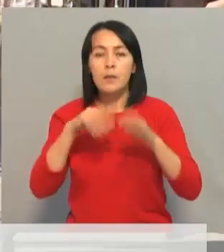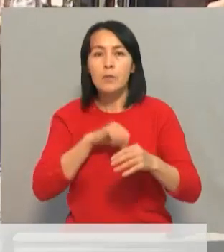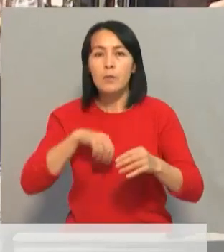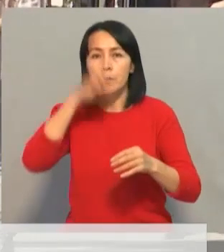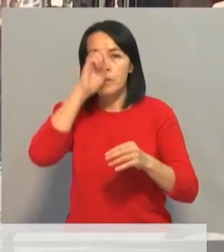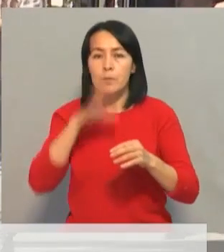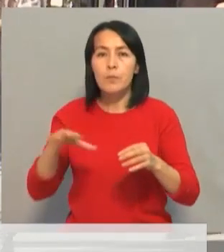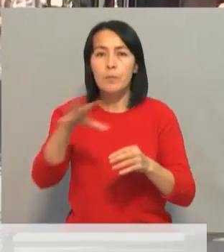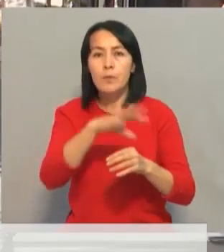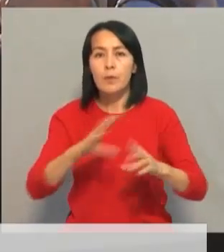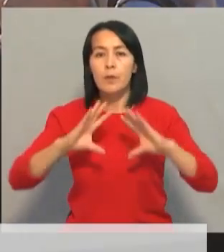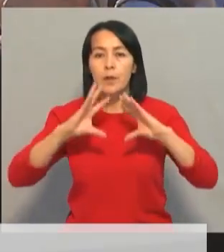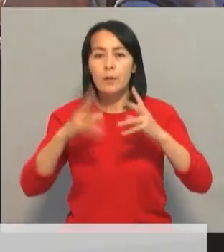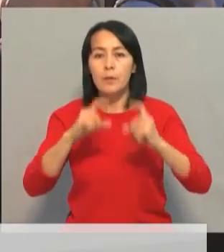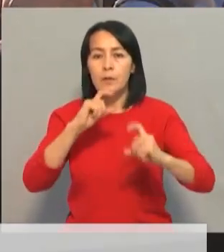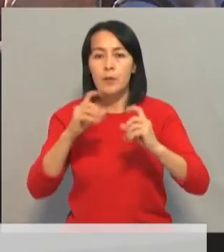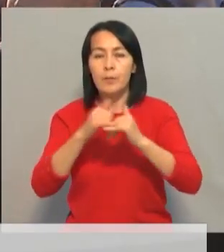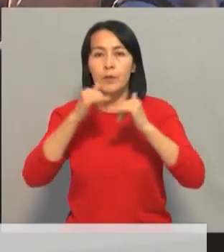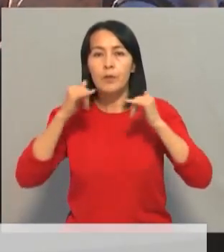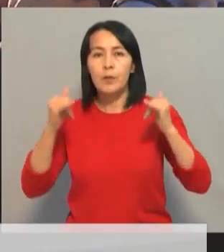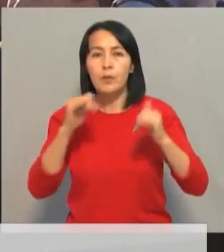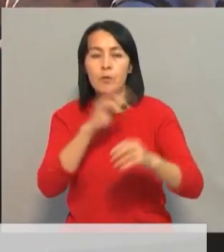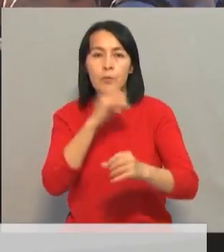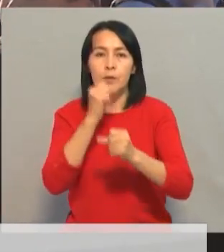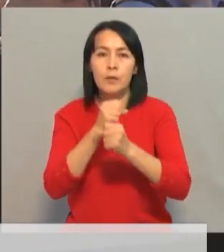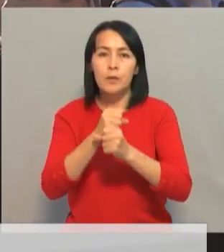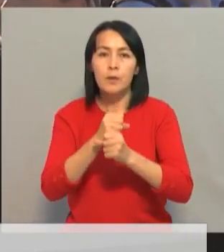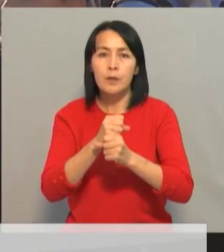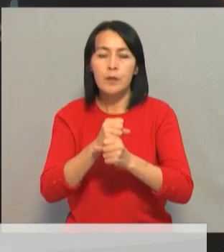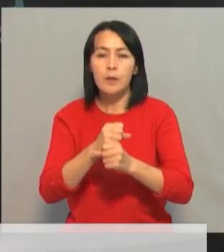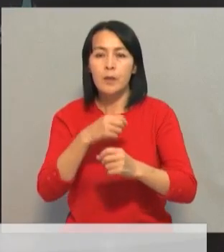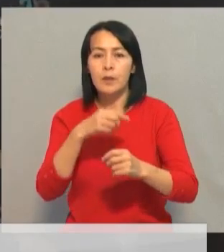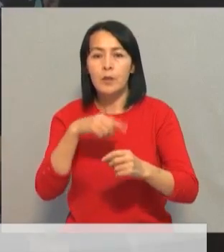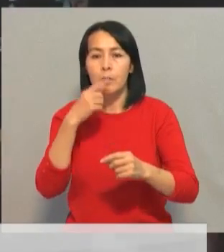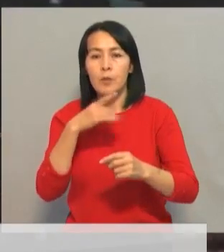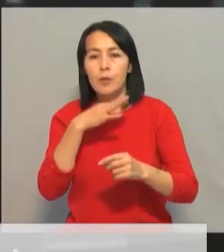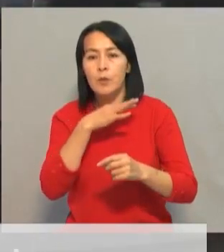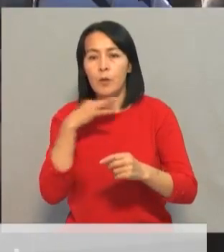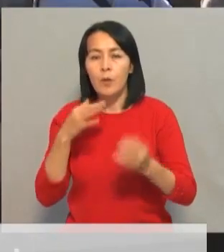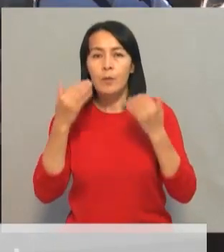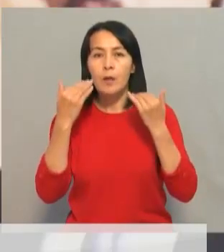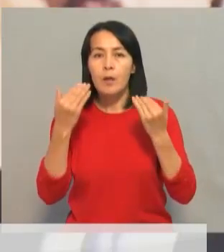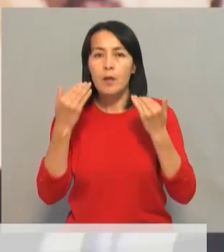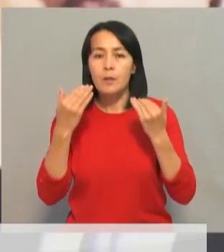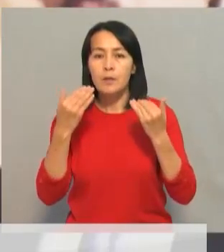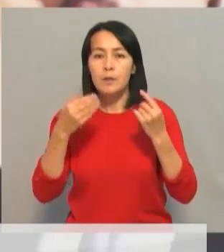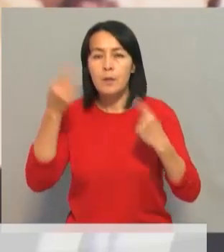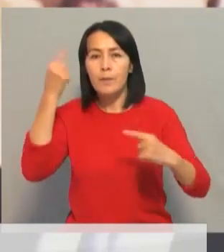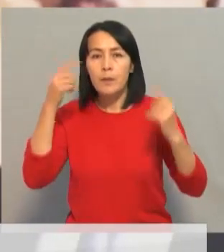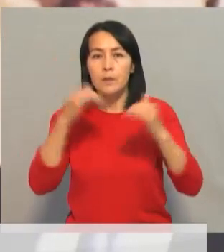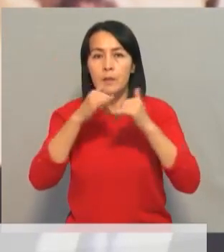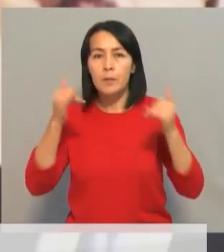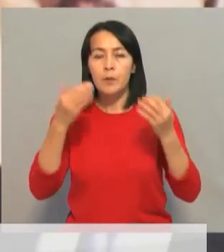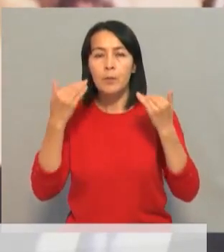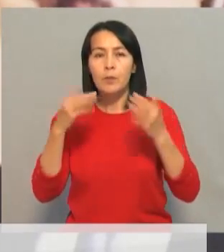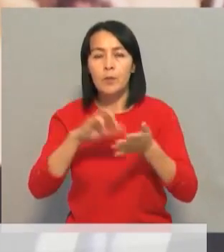емес, бүкіл әлемдегі шахматтың дамуына еңбек сіңіріп жүр деген пікір жиі айтылуда. Ал зияткерлік әлеуетті насихаттайтын